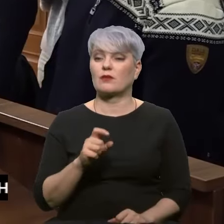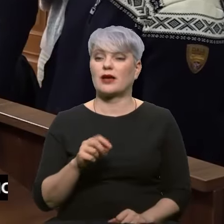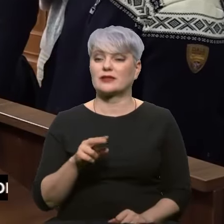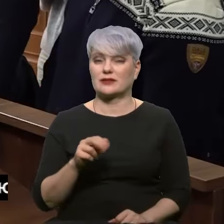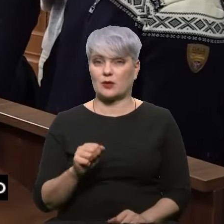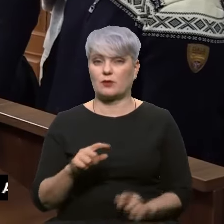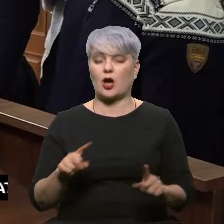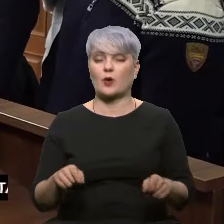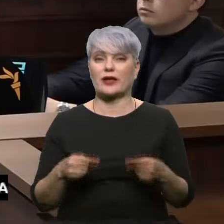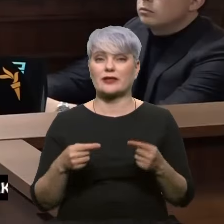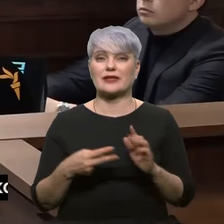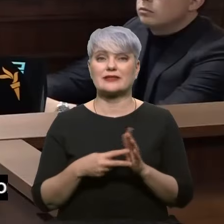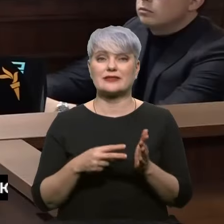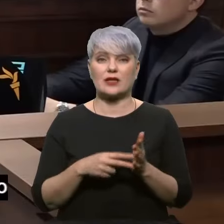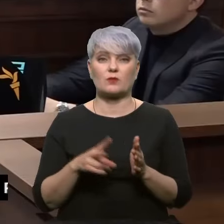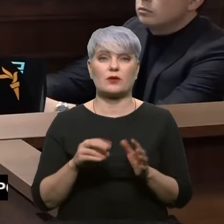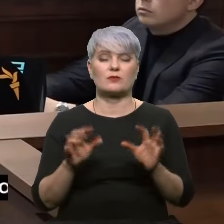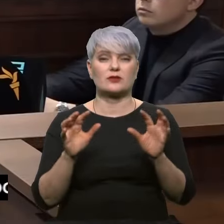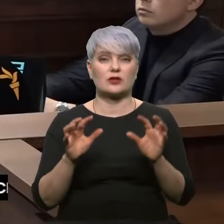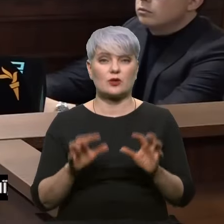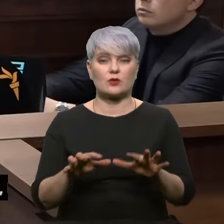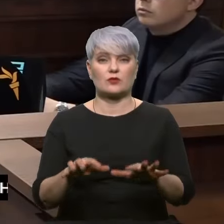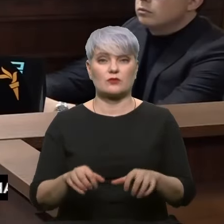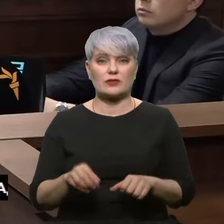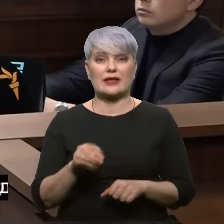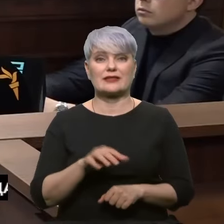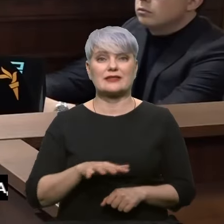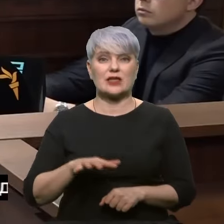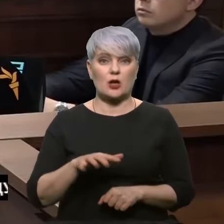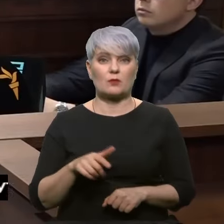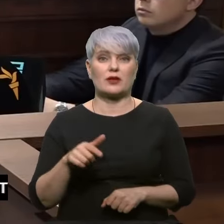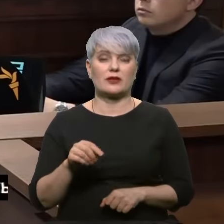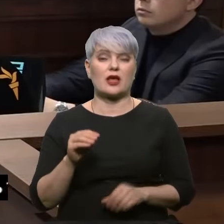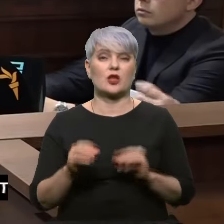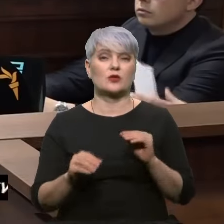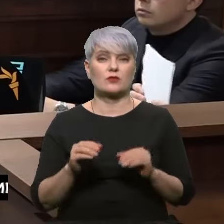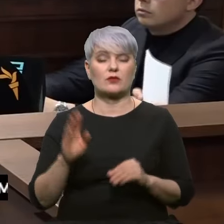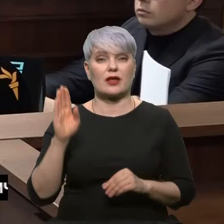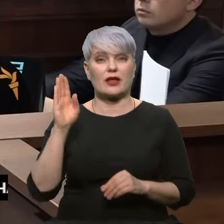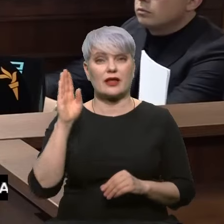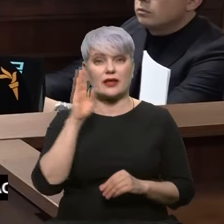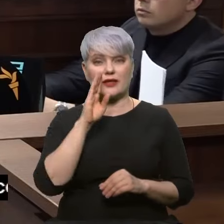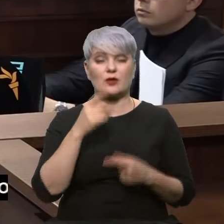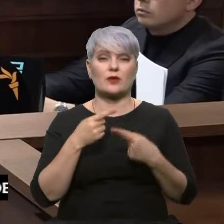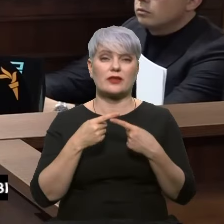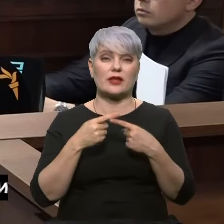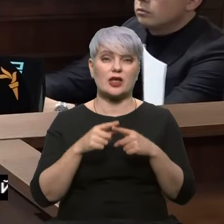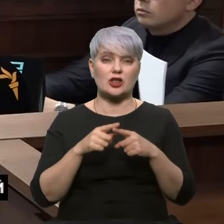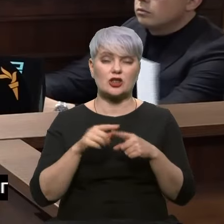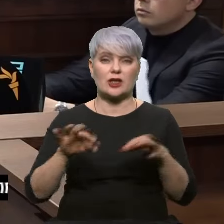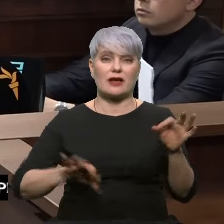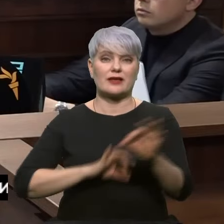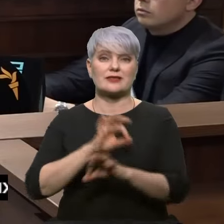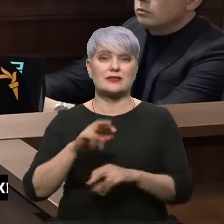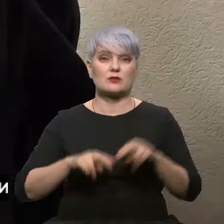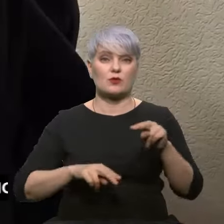організатором схеми протиправного заволодіння землями, на яких розташовані гідротехнічні споруди критичної інфраструктури Київської